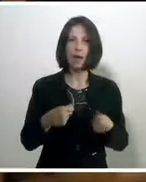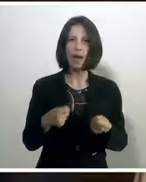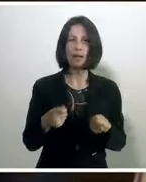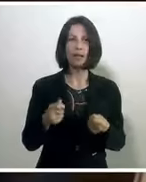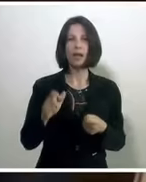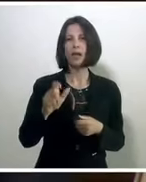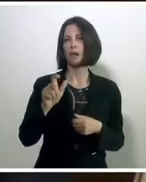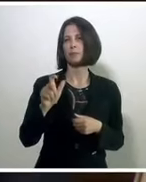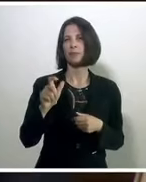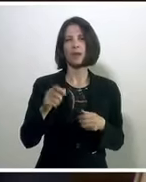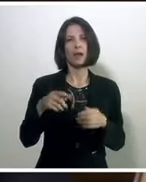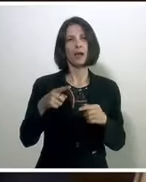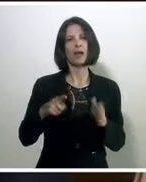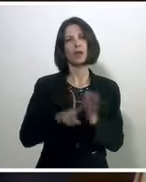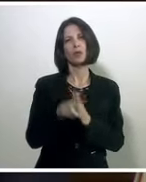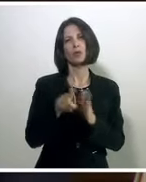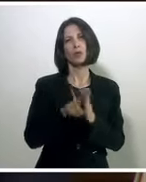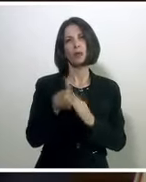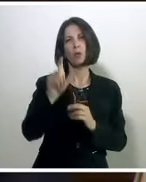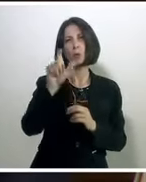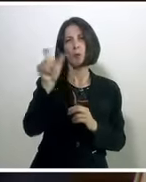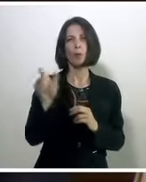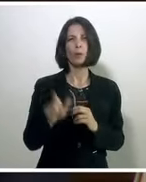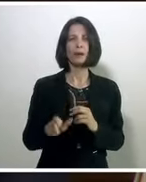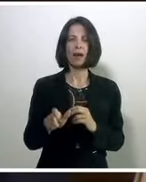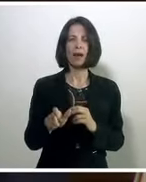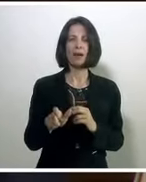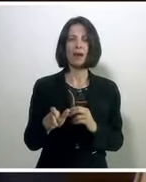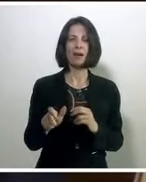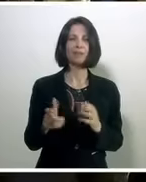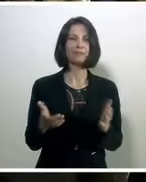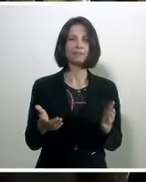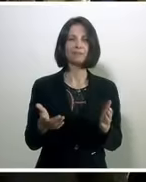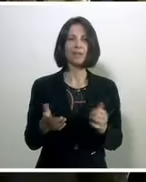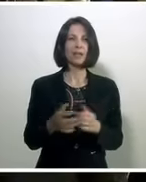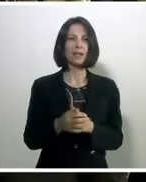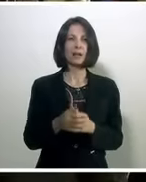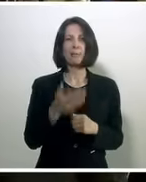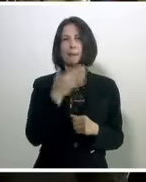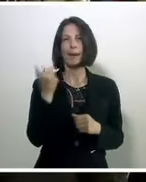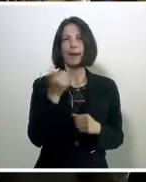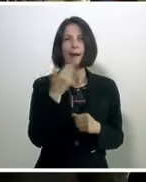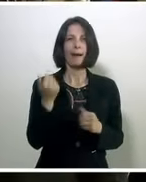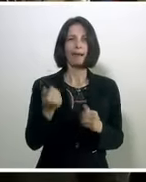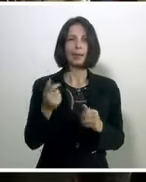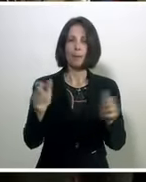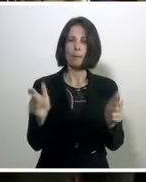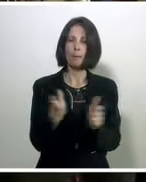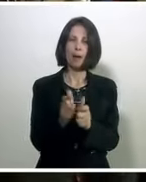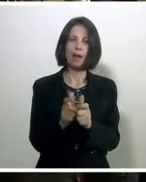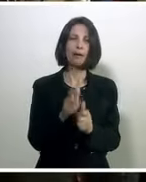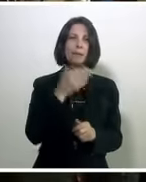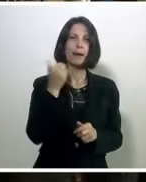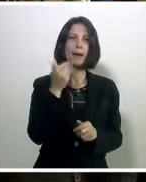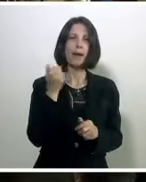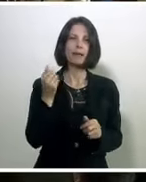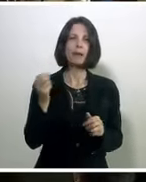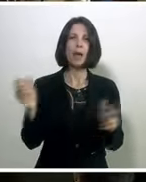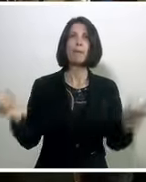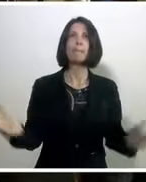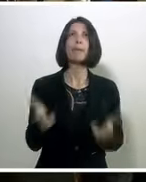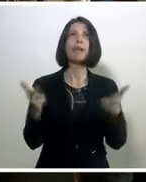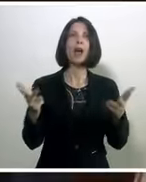un'acuta espressione dello storico Guido Kin nella sua premiata opera Il paese mancato dal miracolo economico agli anni